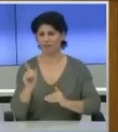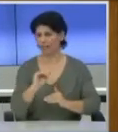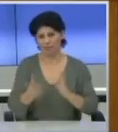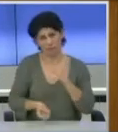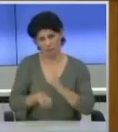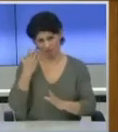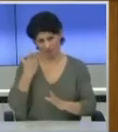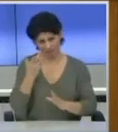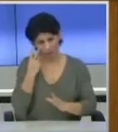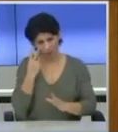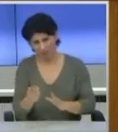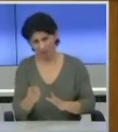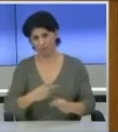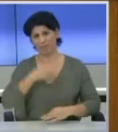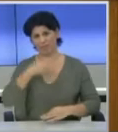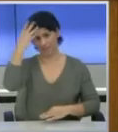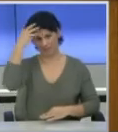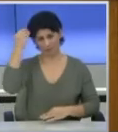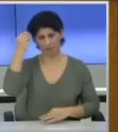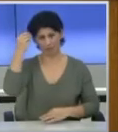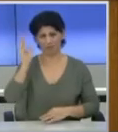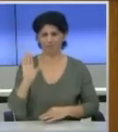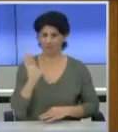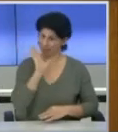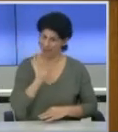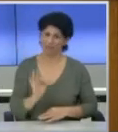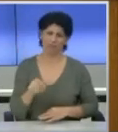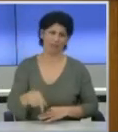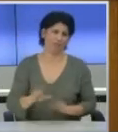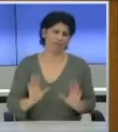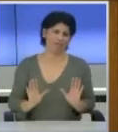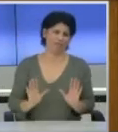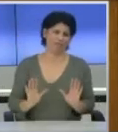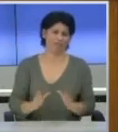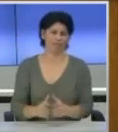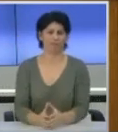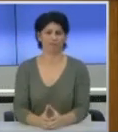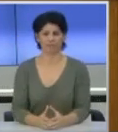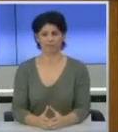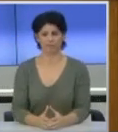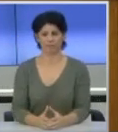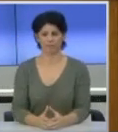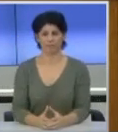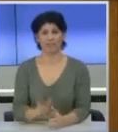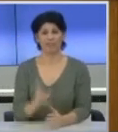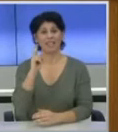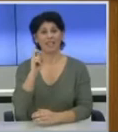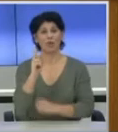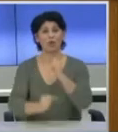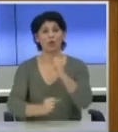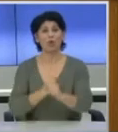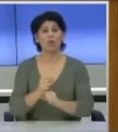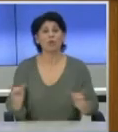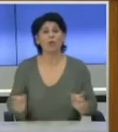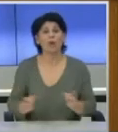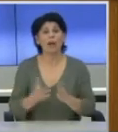είναι καινούρια φαινόμενα, κύριε Τσίπρα. Ας είμαστε εδώ πέρα ειλικρινείς. 20 χρόνια